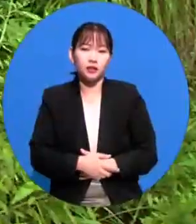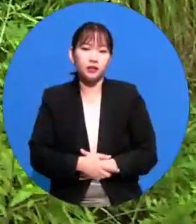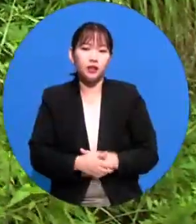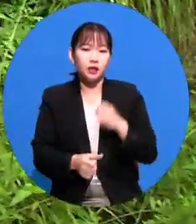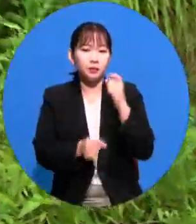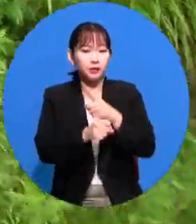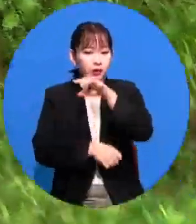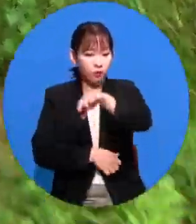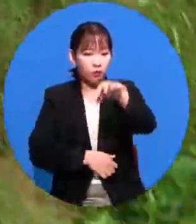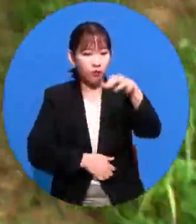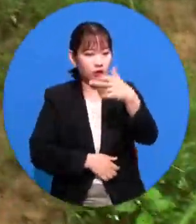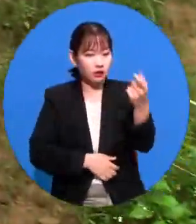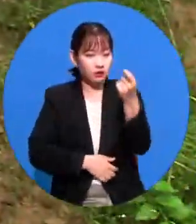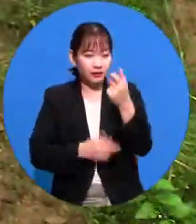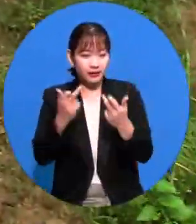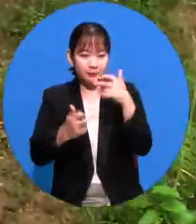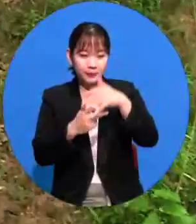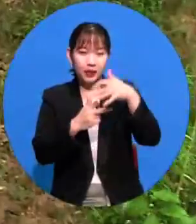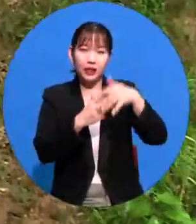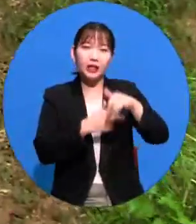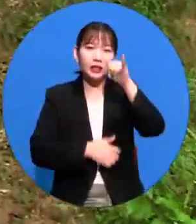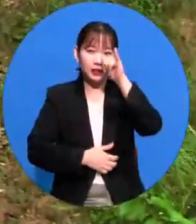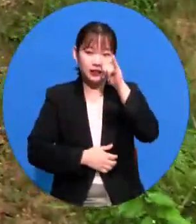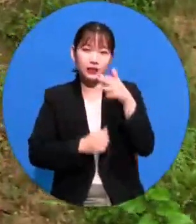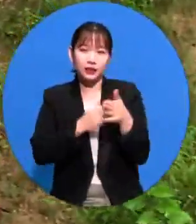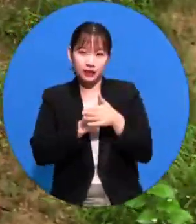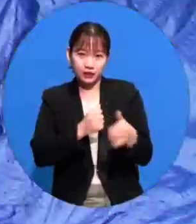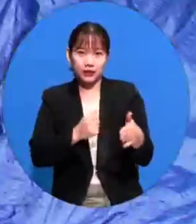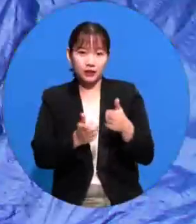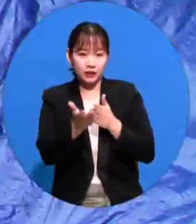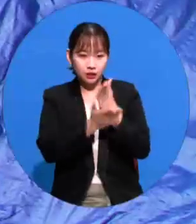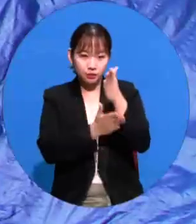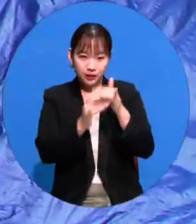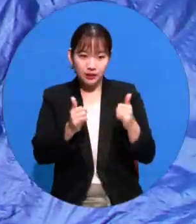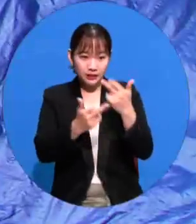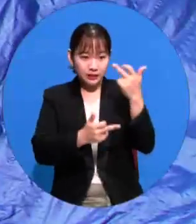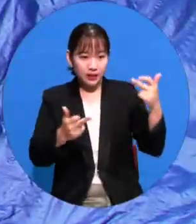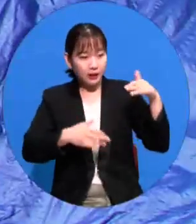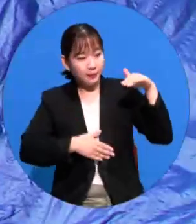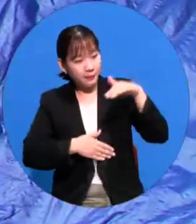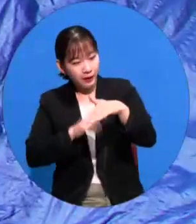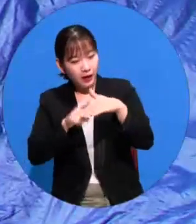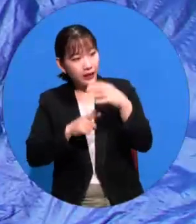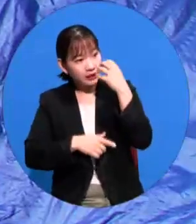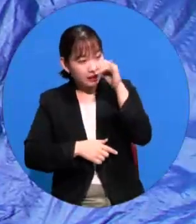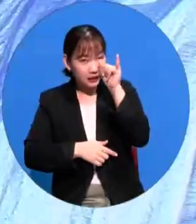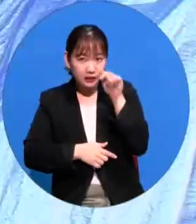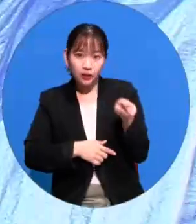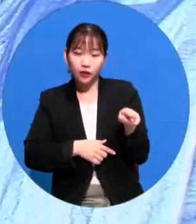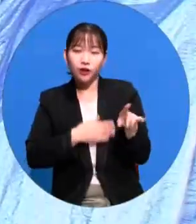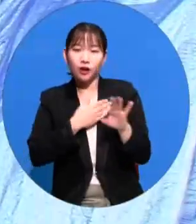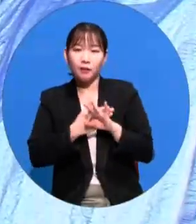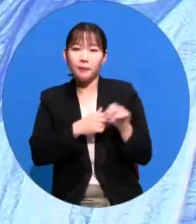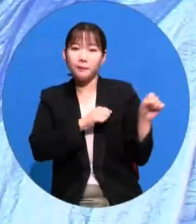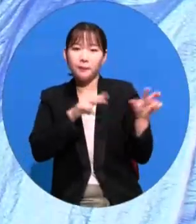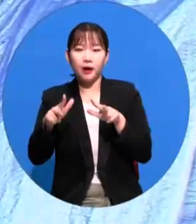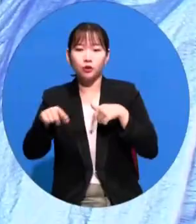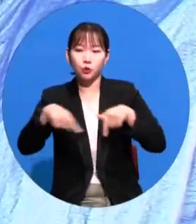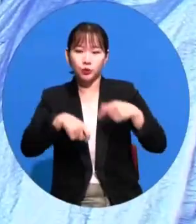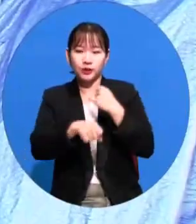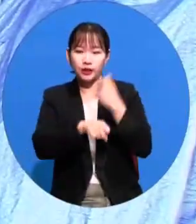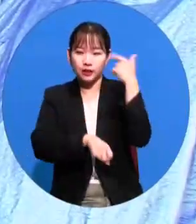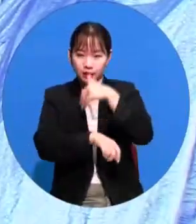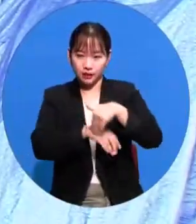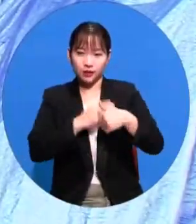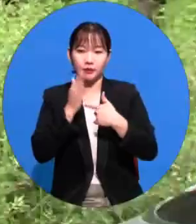이미 곳곳에서 크고 작은 산사태가 일어나고 있는 만큼 전문가들은 산의 비탈면에 이상이 발견될 경우 즉각 조치에